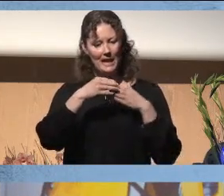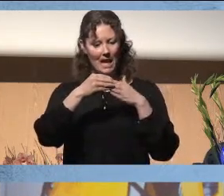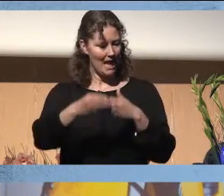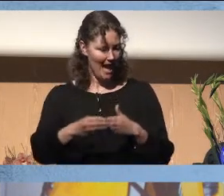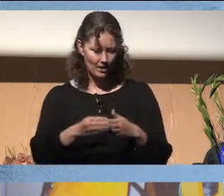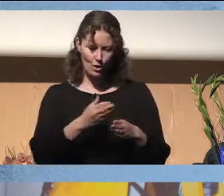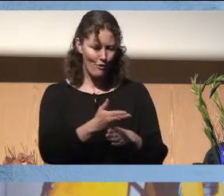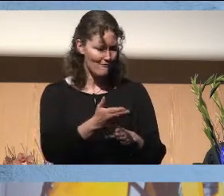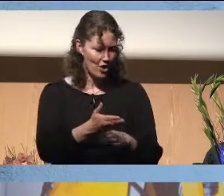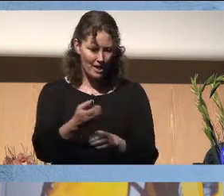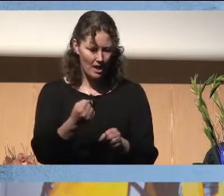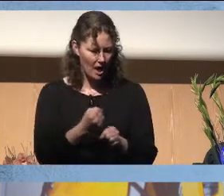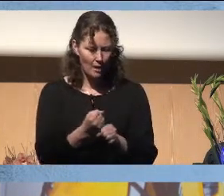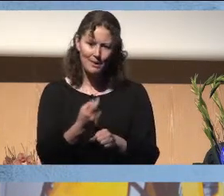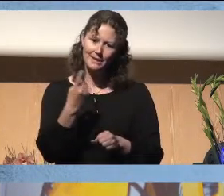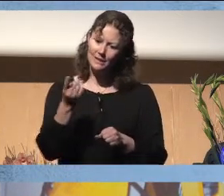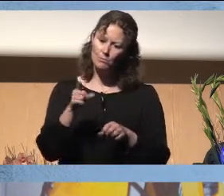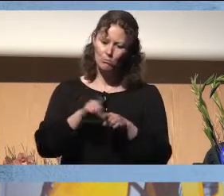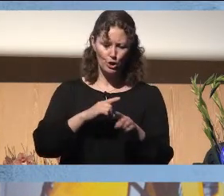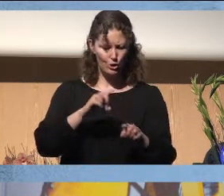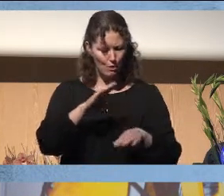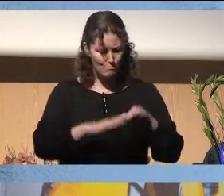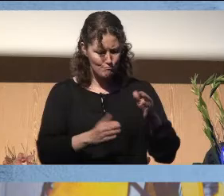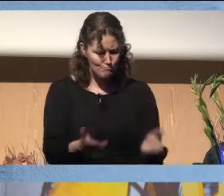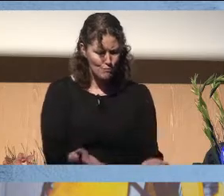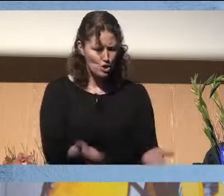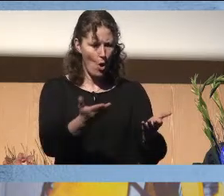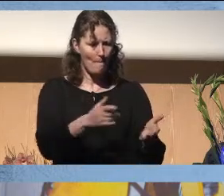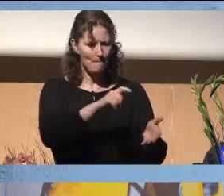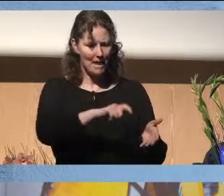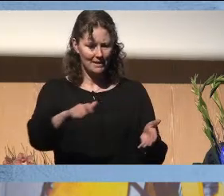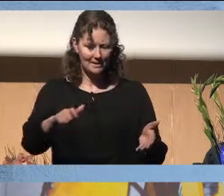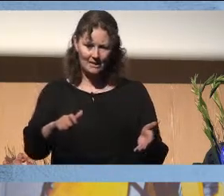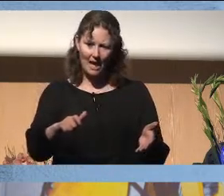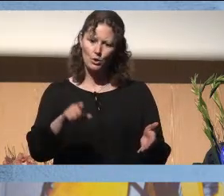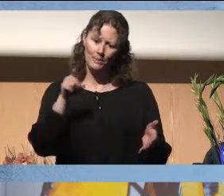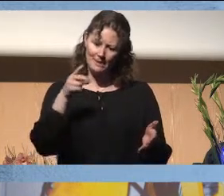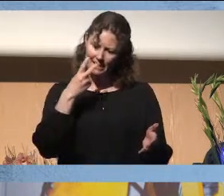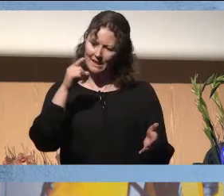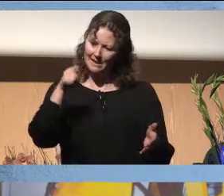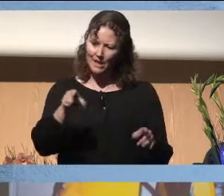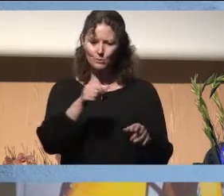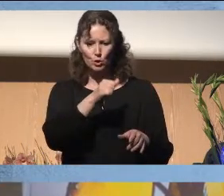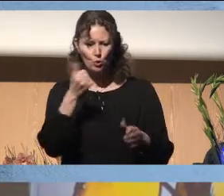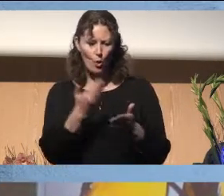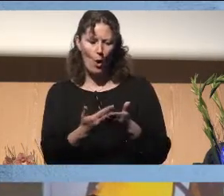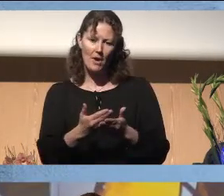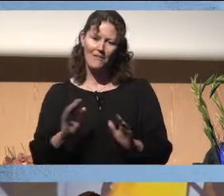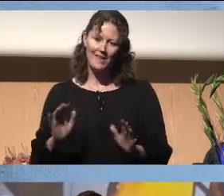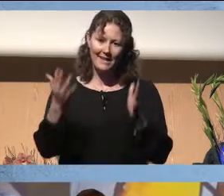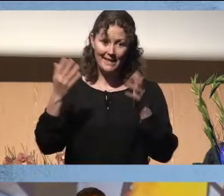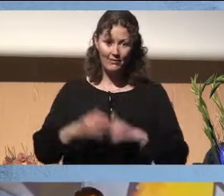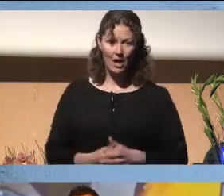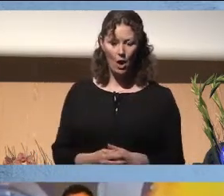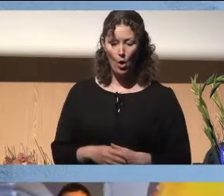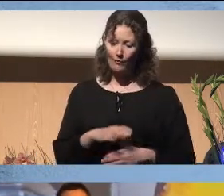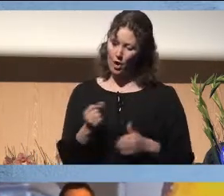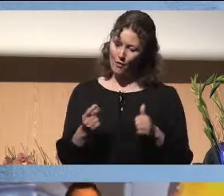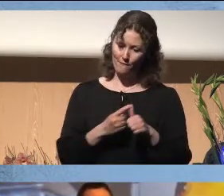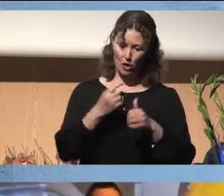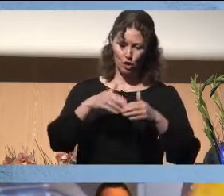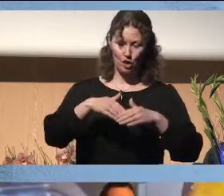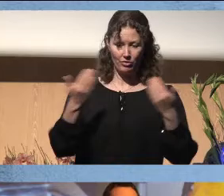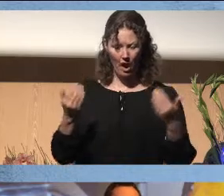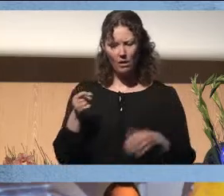fördela arbetet börjar bygga människor och se det som sin stora uppgift i livet. Och från dag ett så